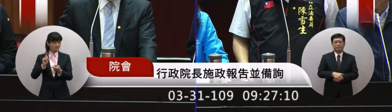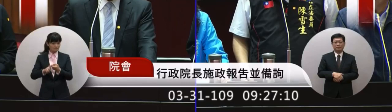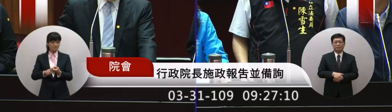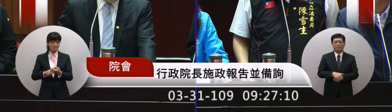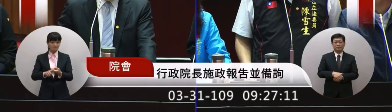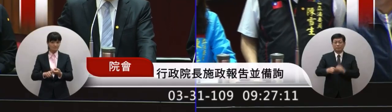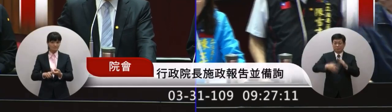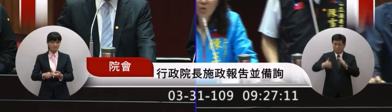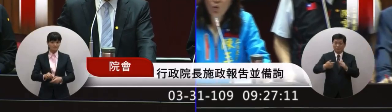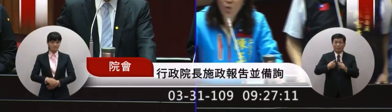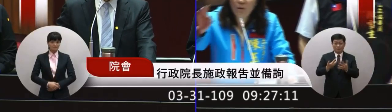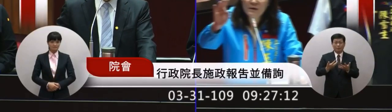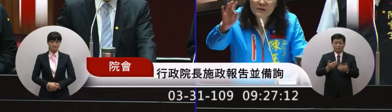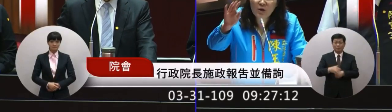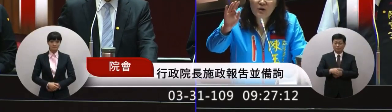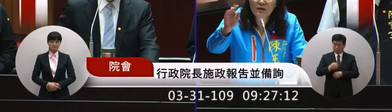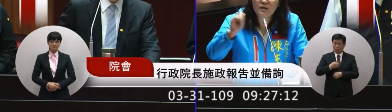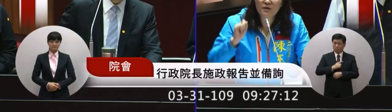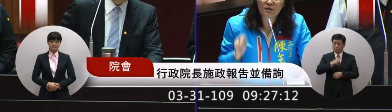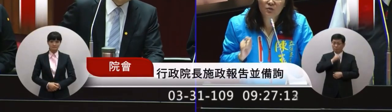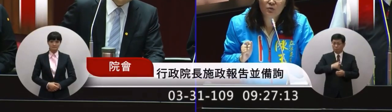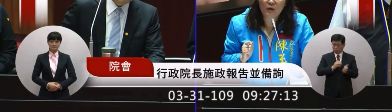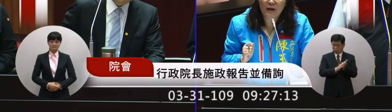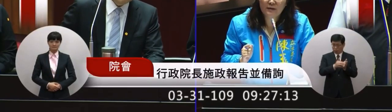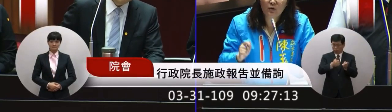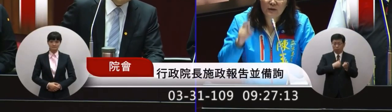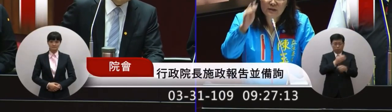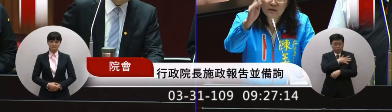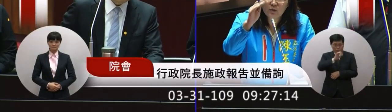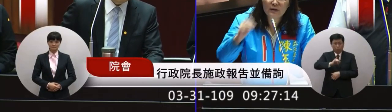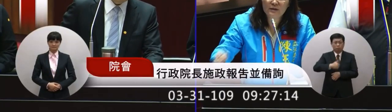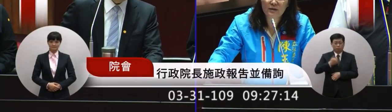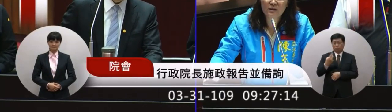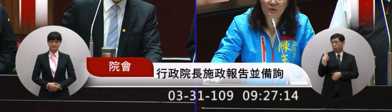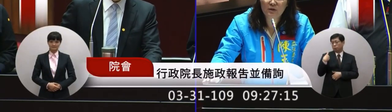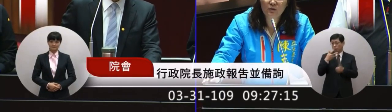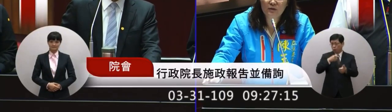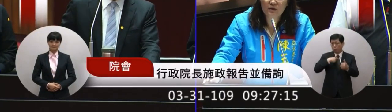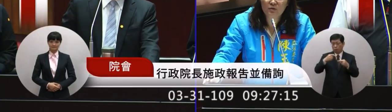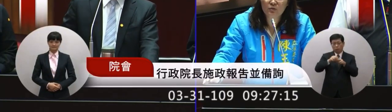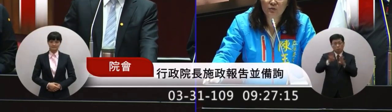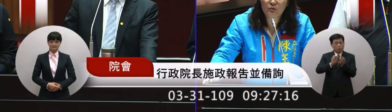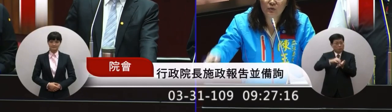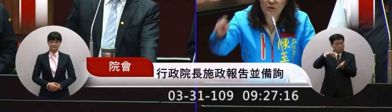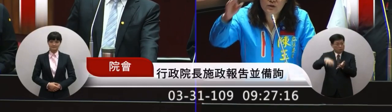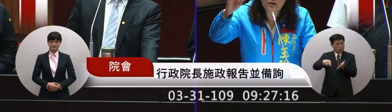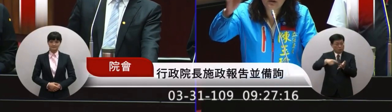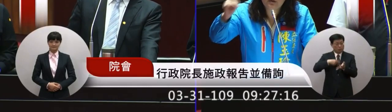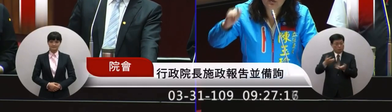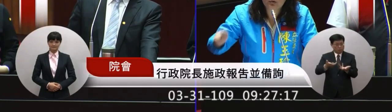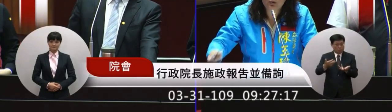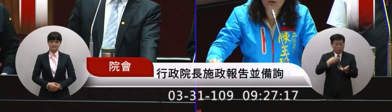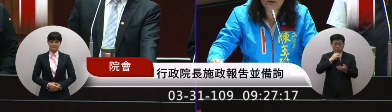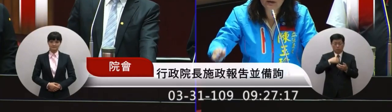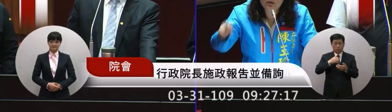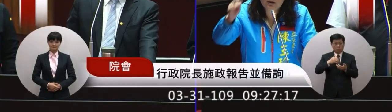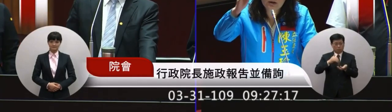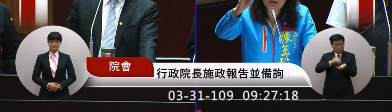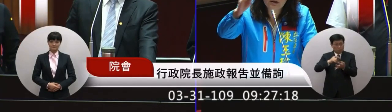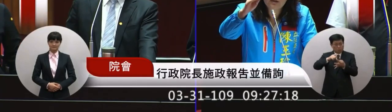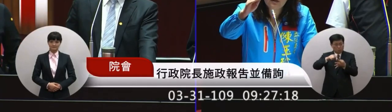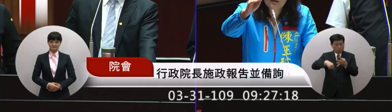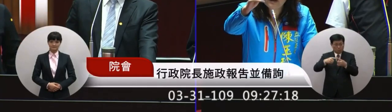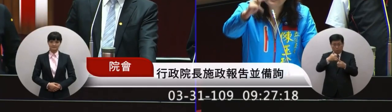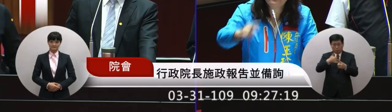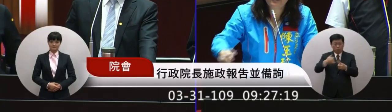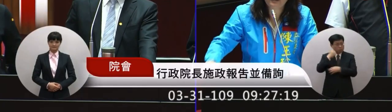长，我们是有肯定陈主委啦。像我前天问他这个金门医院的这个住宿医事人员的住宿环境，他就是